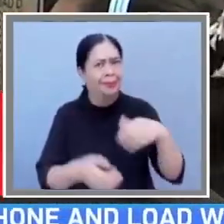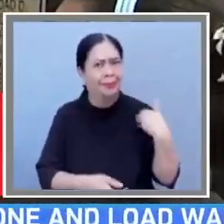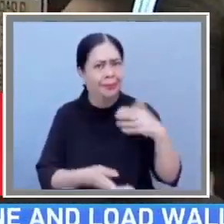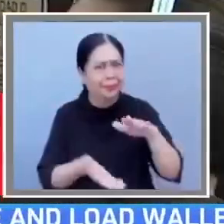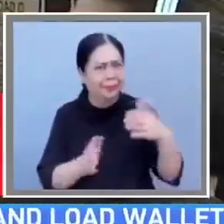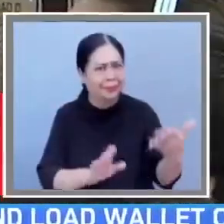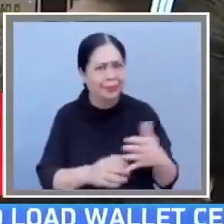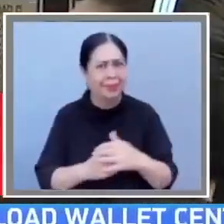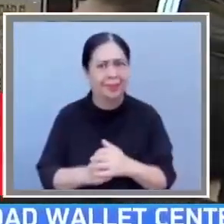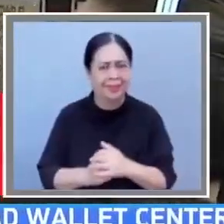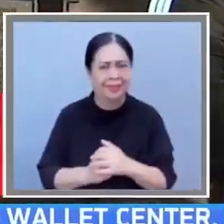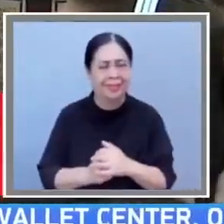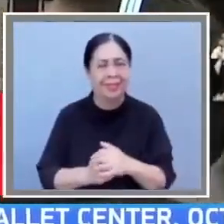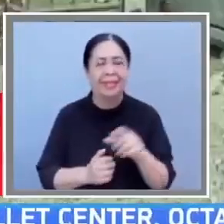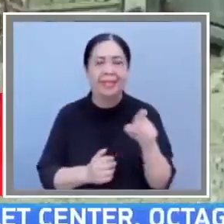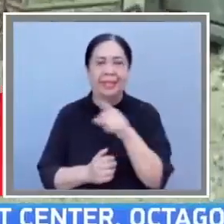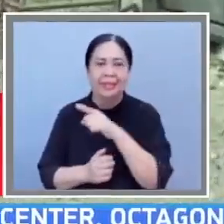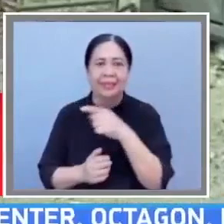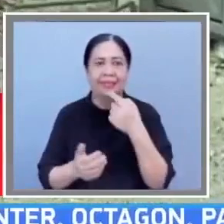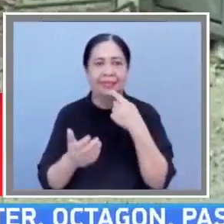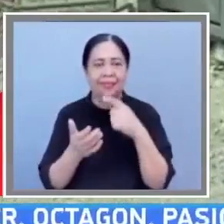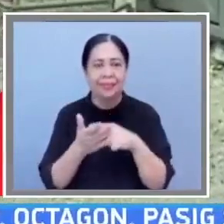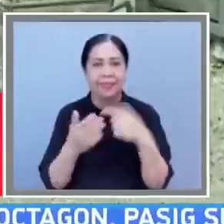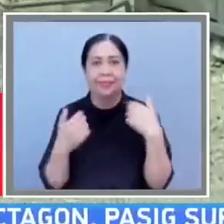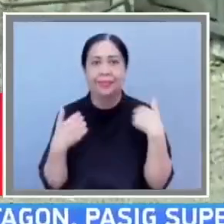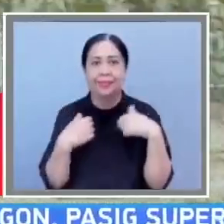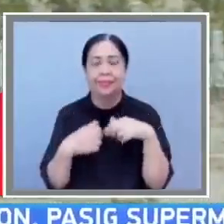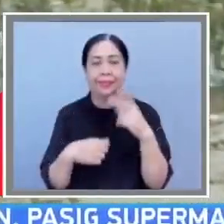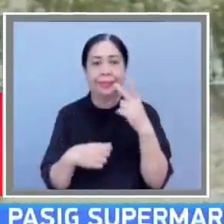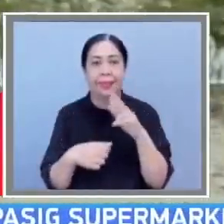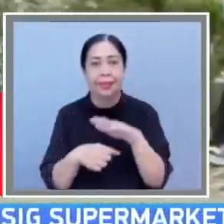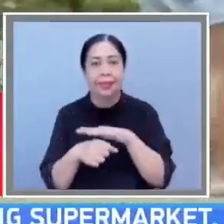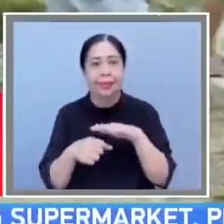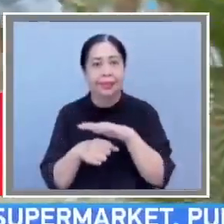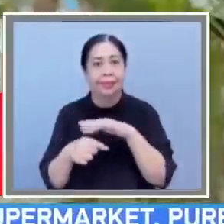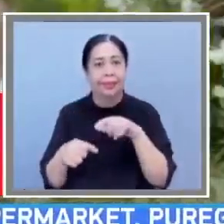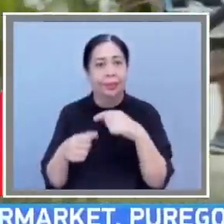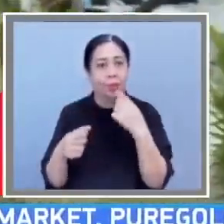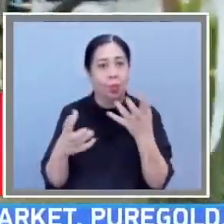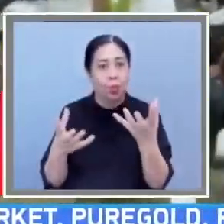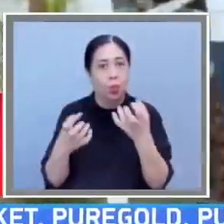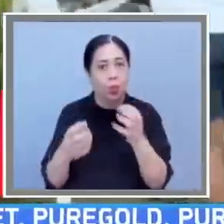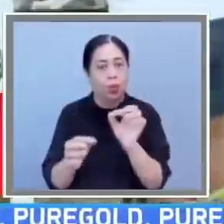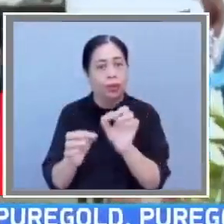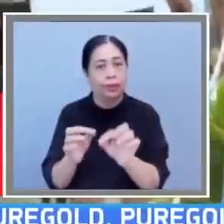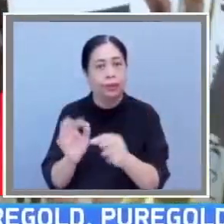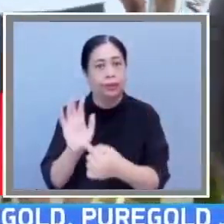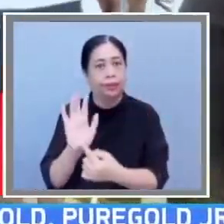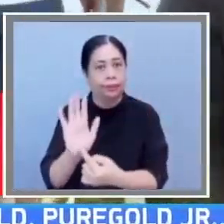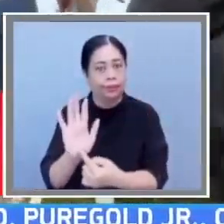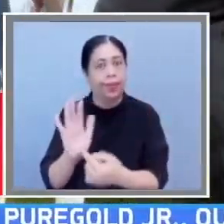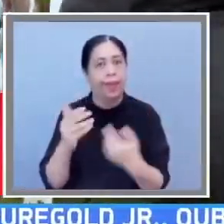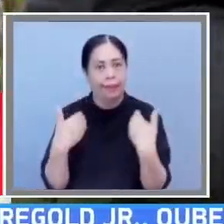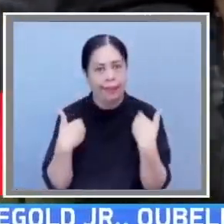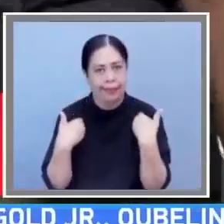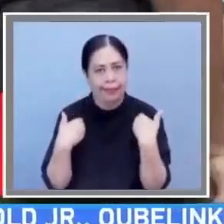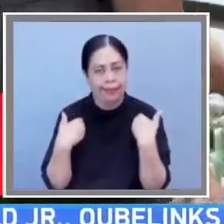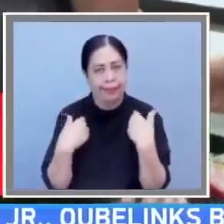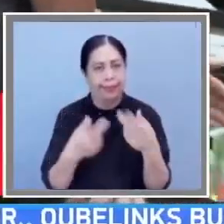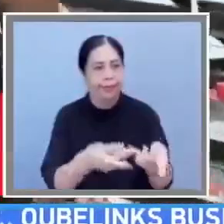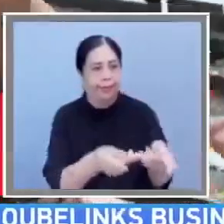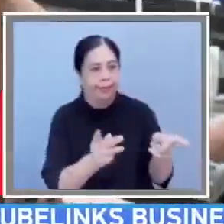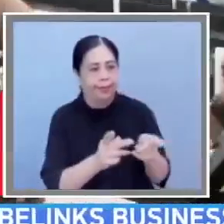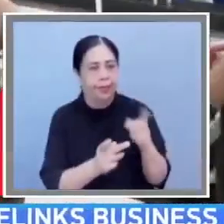ah may bukod na espasyo rito sa aking kaliwa para doon sa mga gustong magtirik ng kandila meron ding espasyo para sa